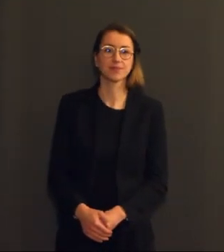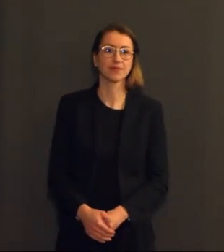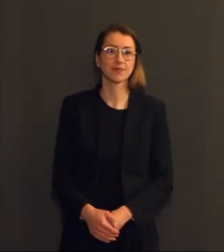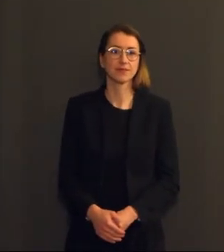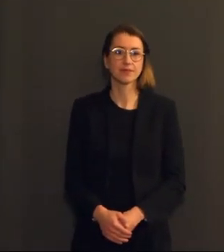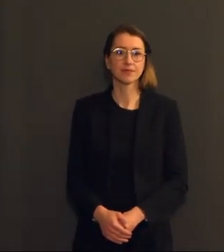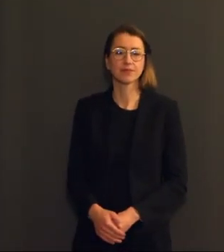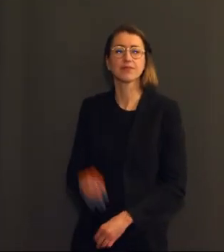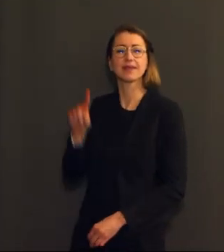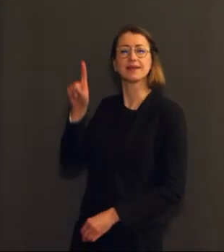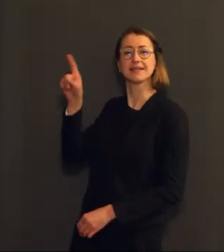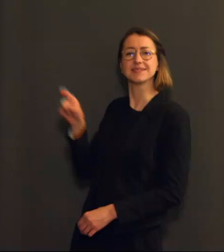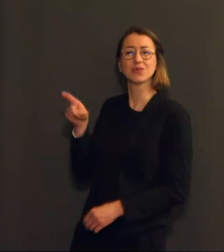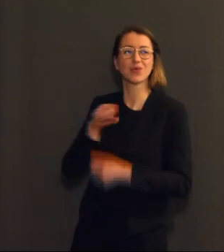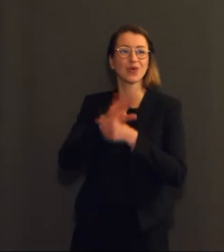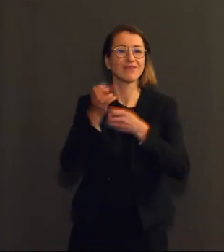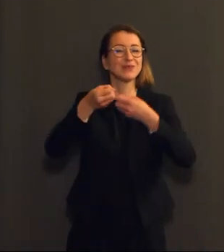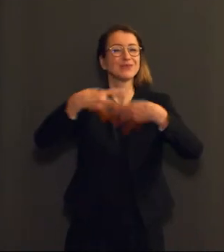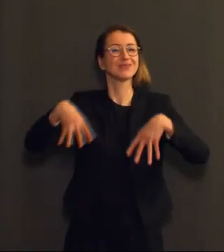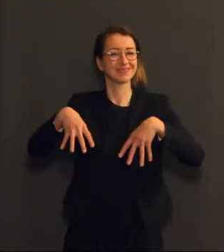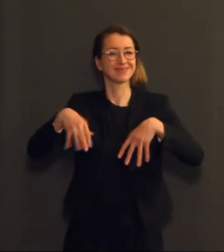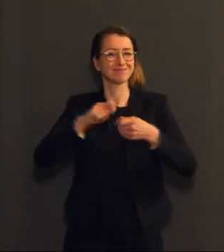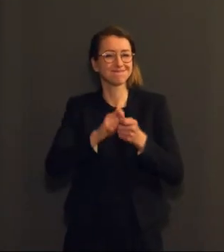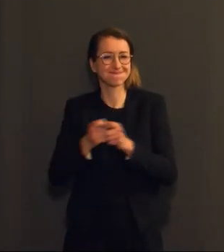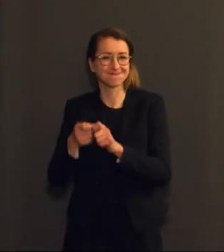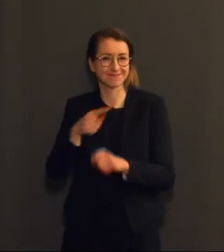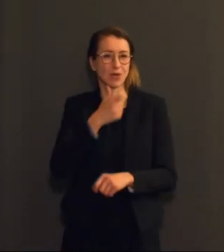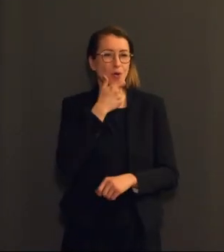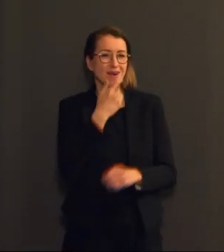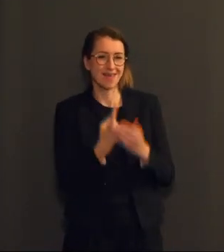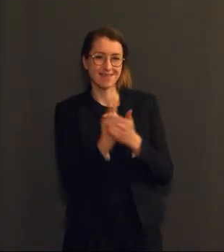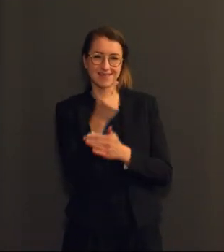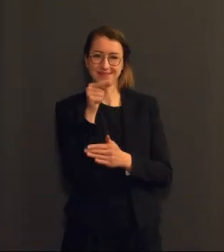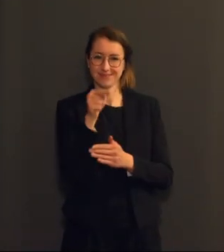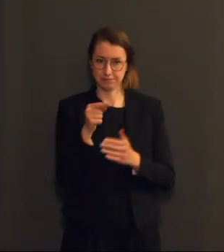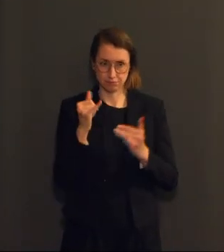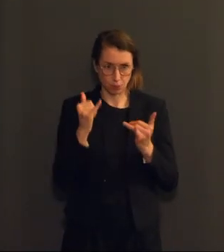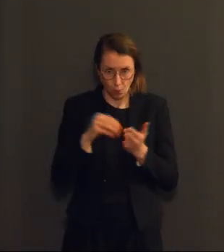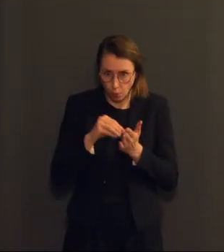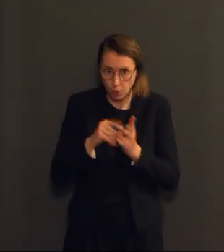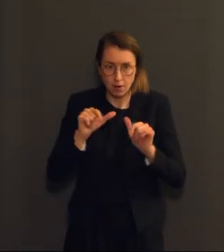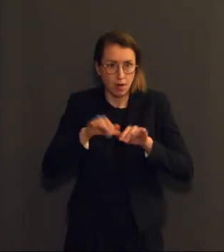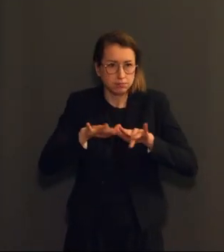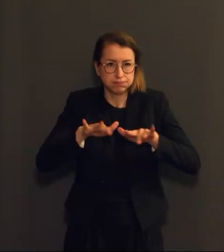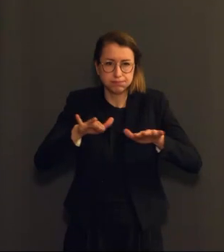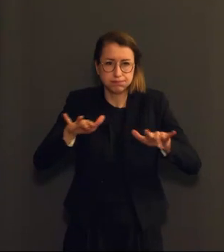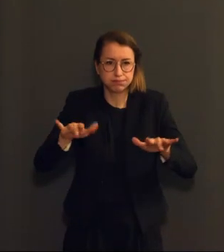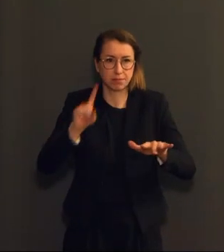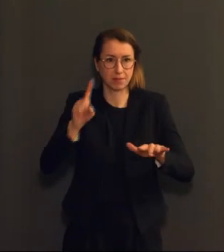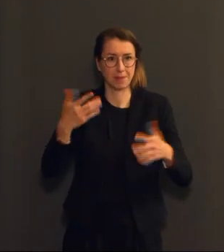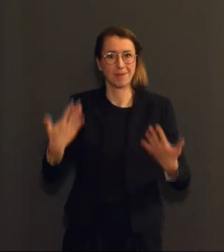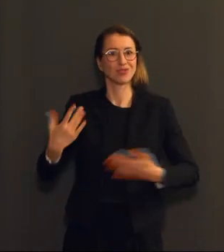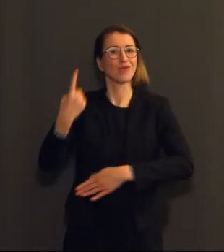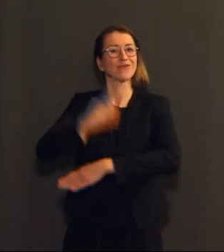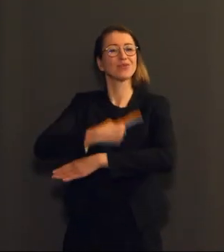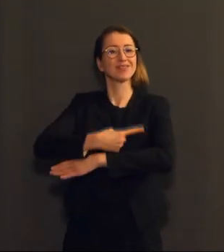Le variant britannique continue à gagner du terrain. Avec la levée de l'interdiction des voyages non essentiels en dehors de la Belgique, assistera-t-on